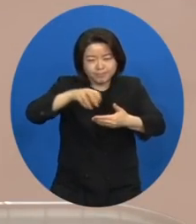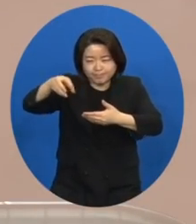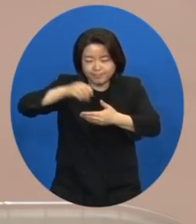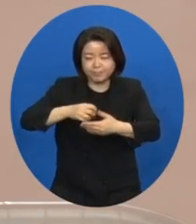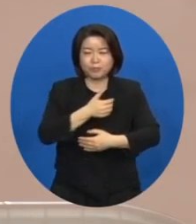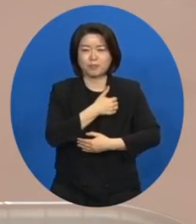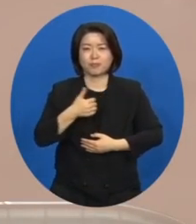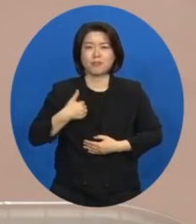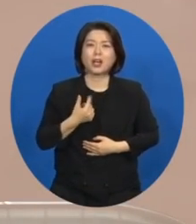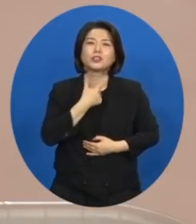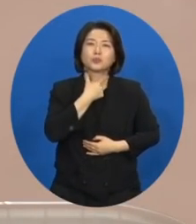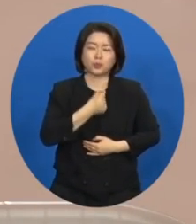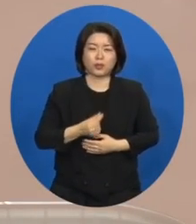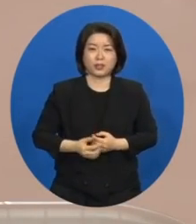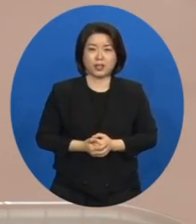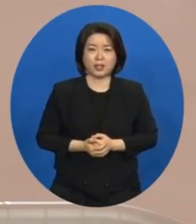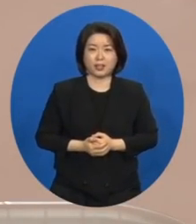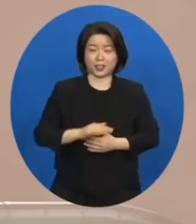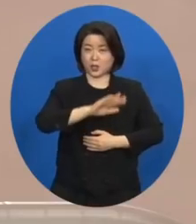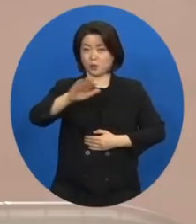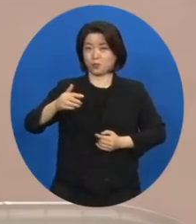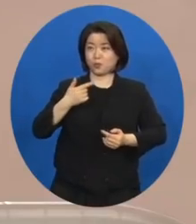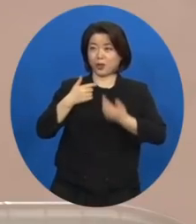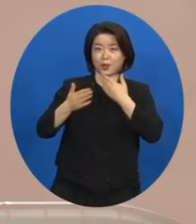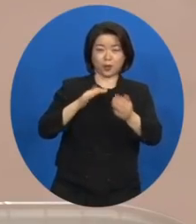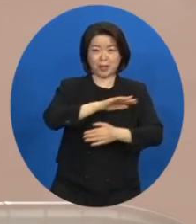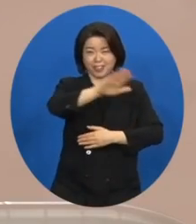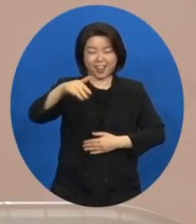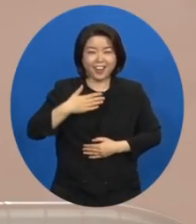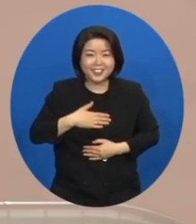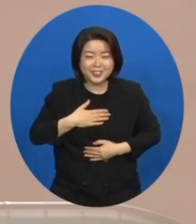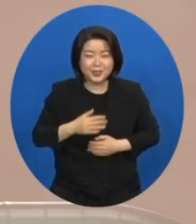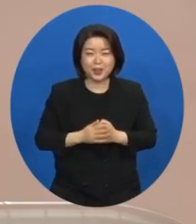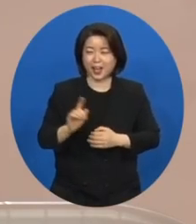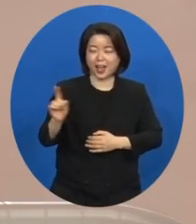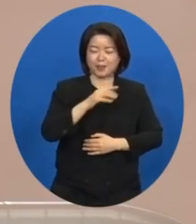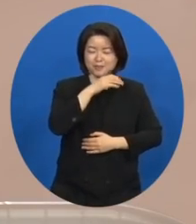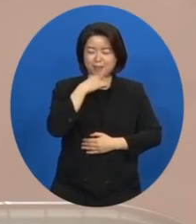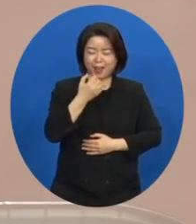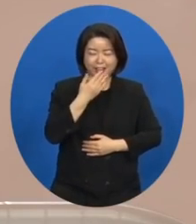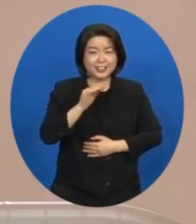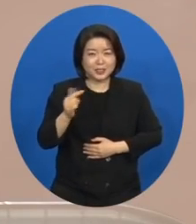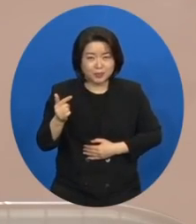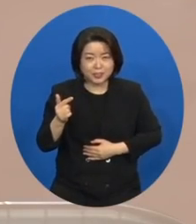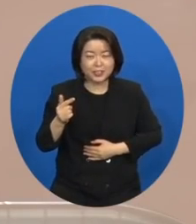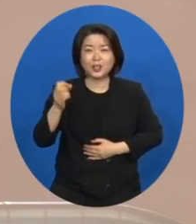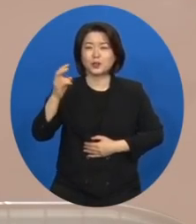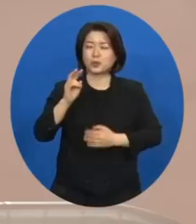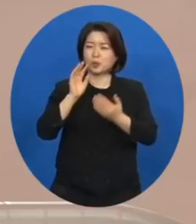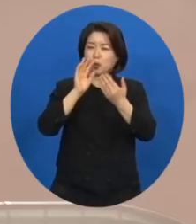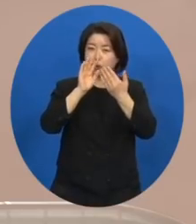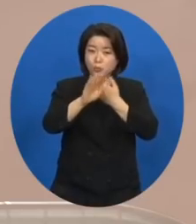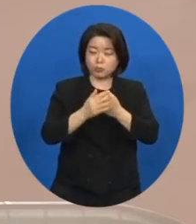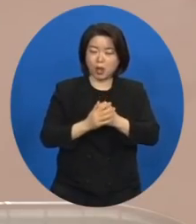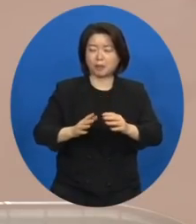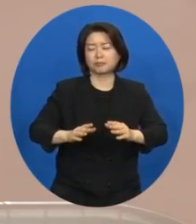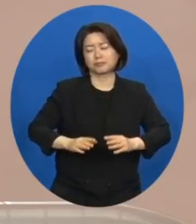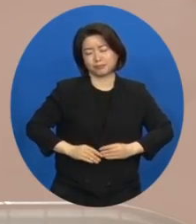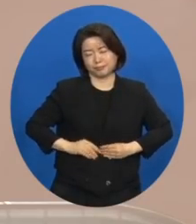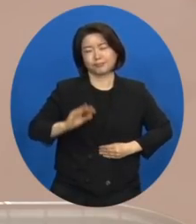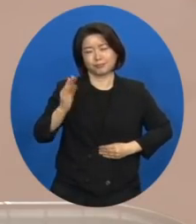합니다 그러나 우리가 경험해 봐서 아시겠지만 아무리 맛있는 음식도 아 나중에 다시 되고 빠지게